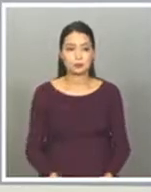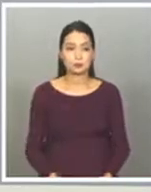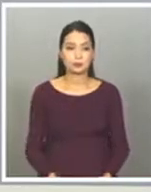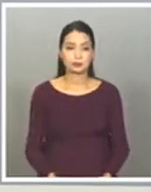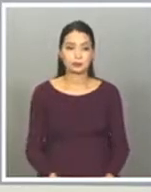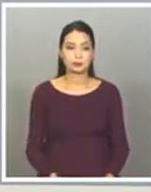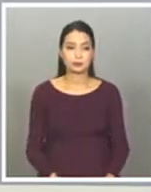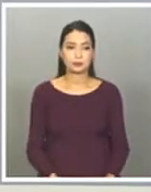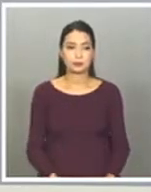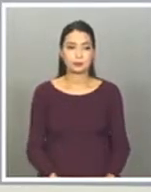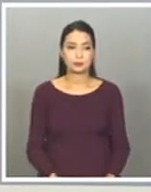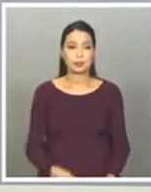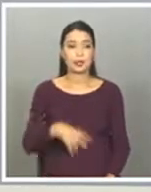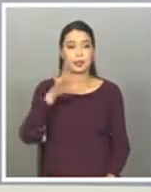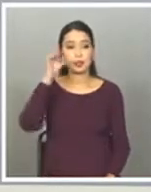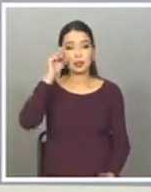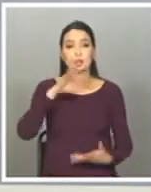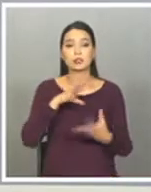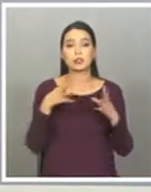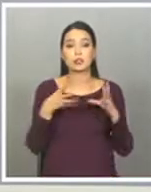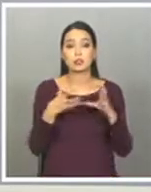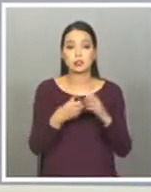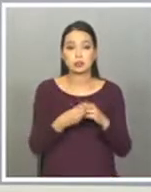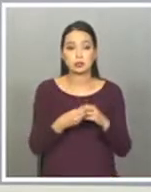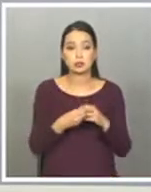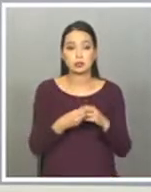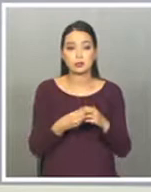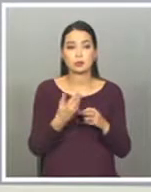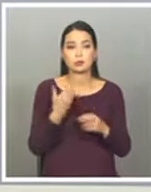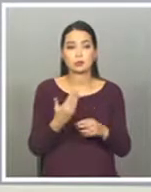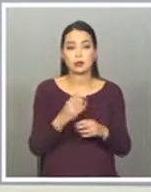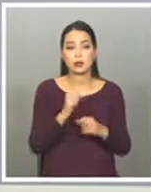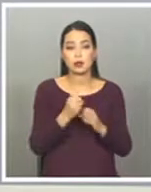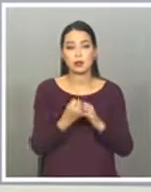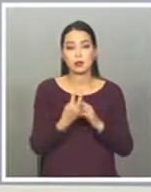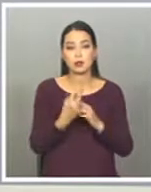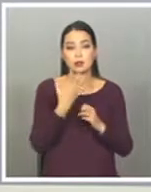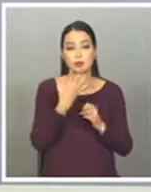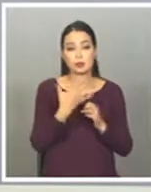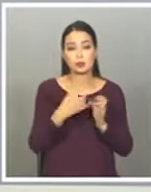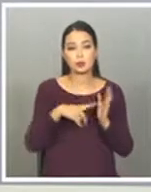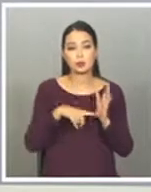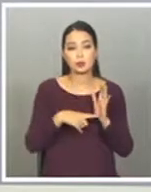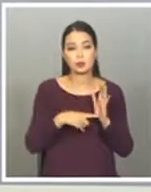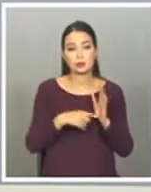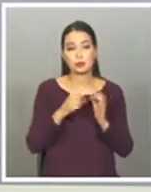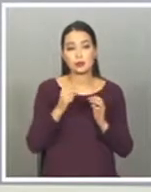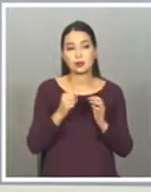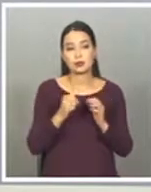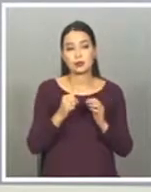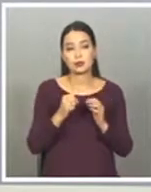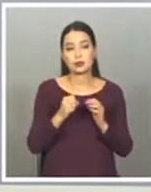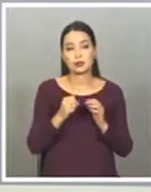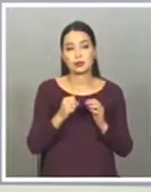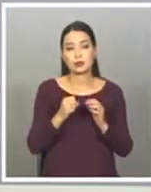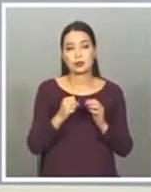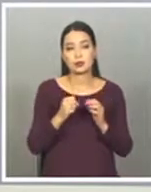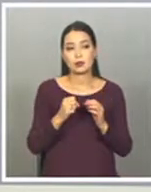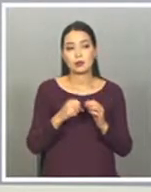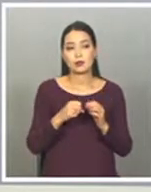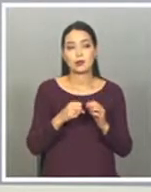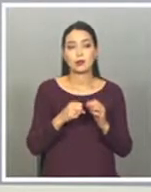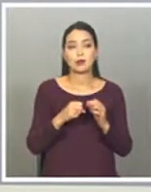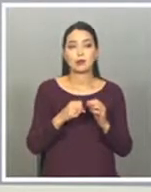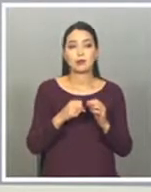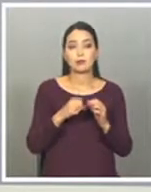Дәреженің қасиеттері бойынша, сонда а-ның 12-ден 5 қосылған минус 8-ден 3